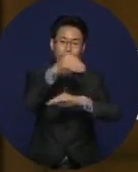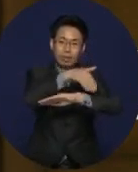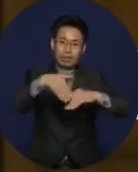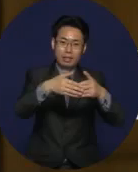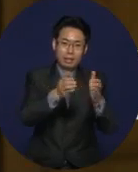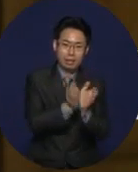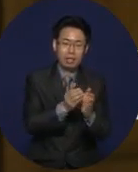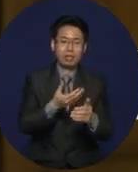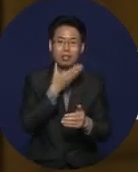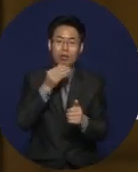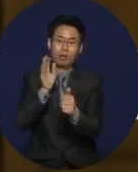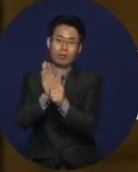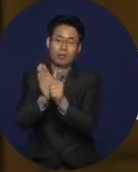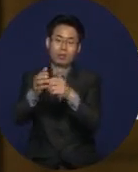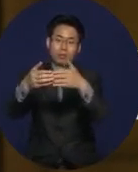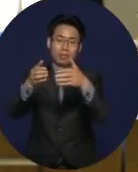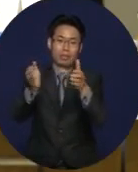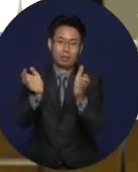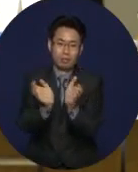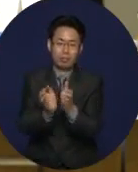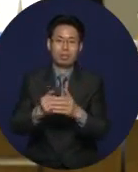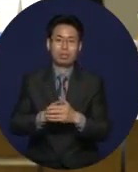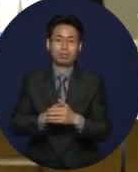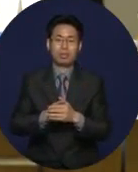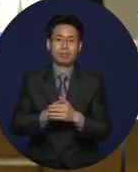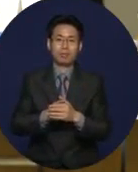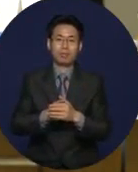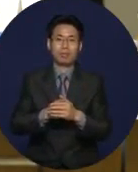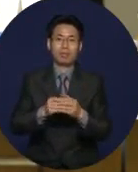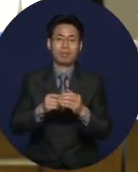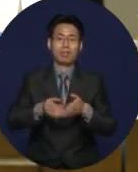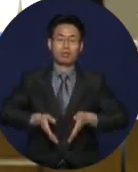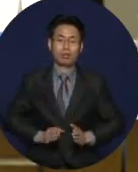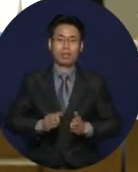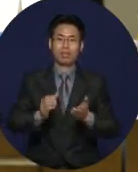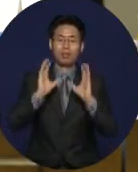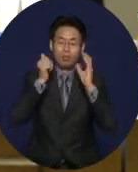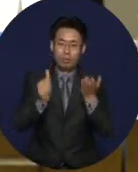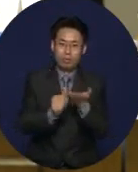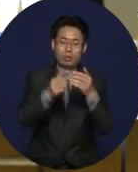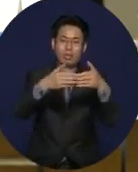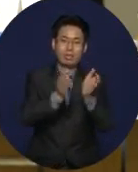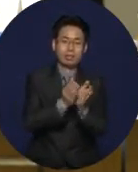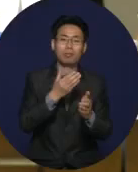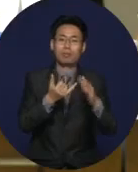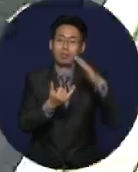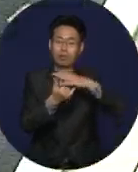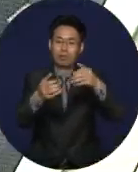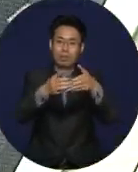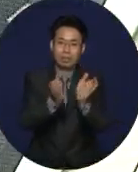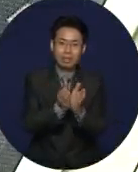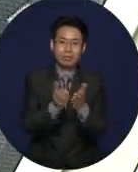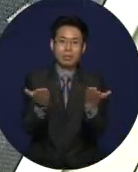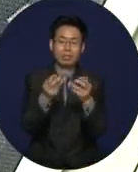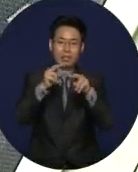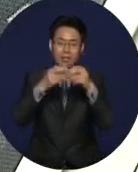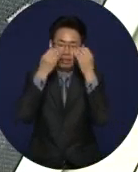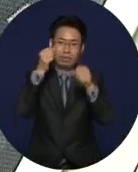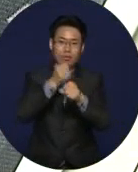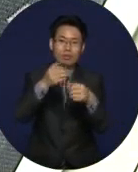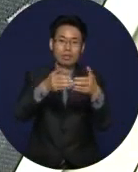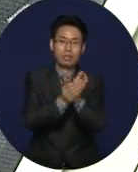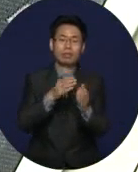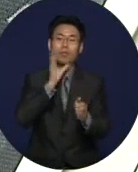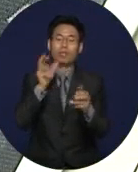참여하는 총괄 기획단과 실무를 담당하는 복지지원팀, 출산보육팀, 아동청소년팀,